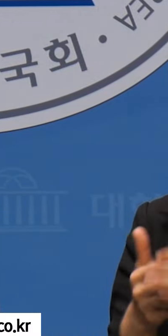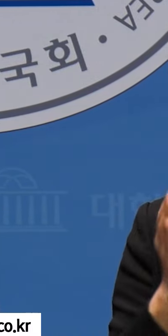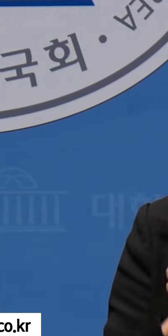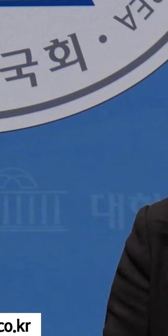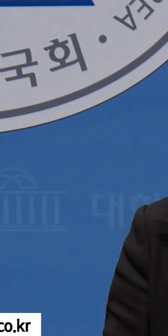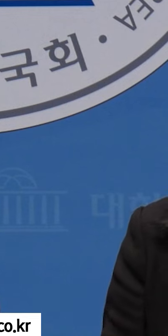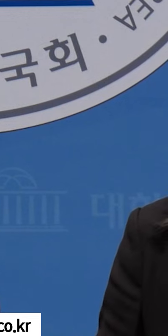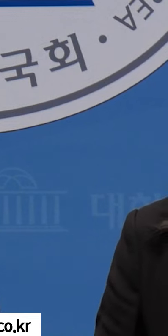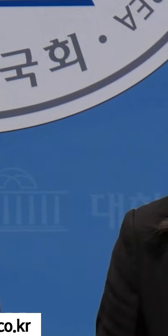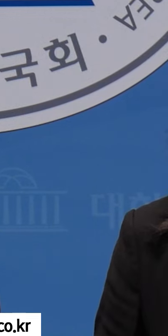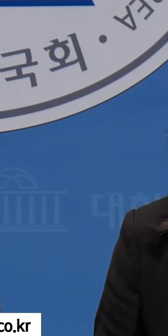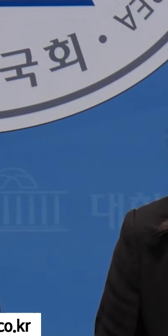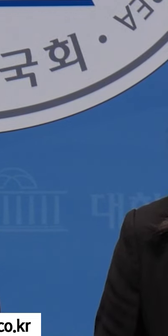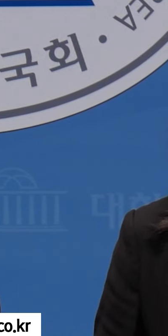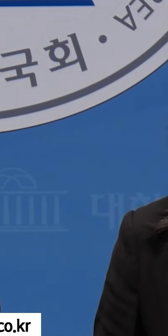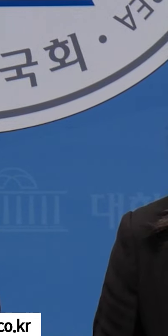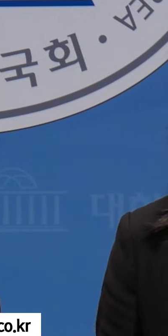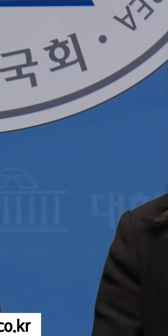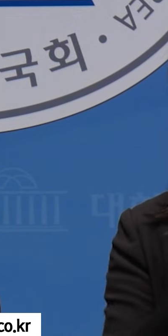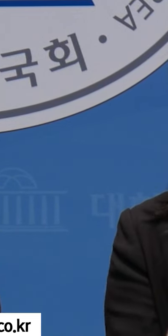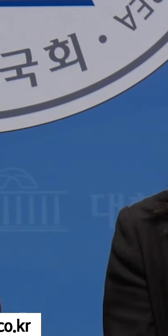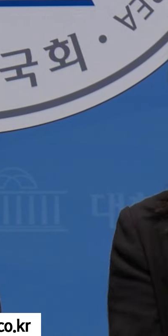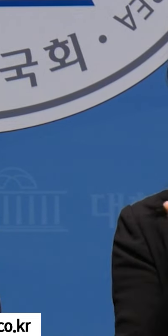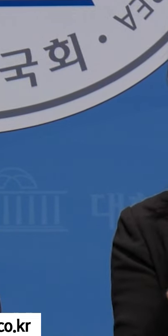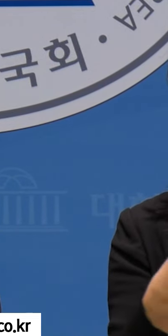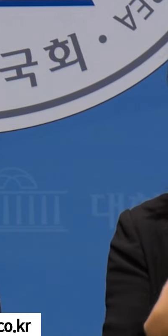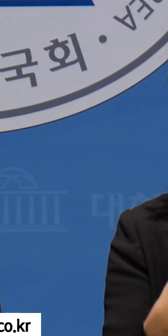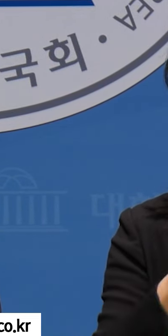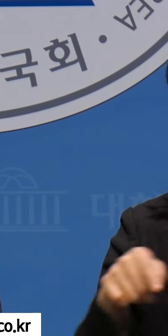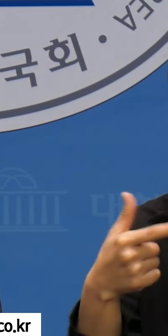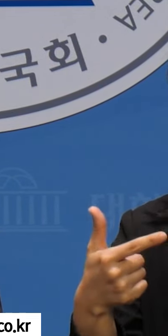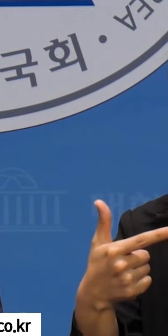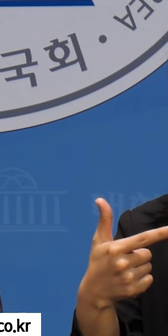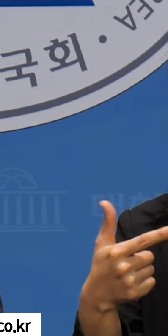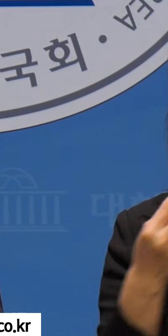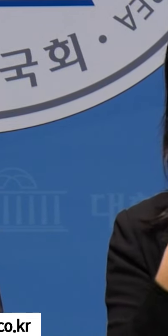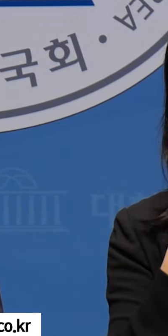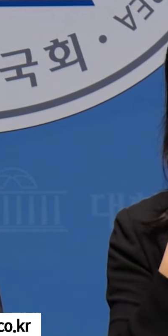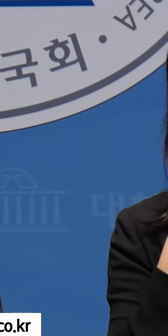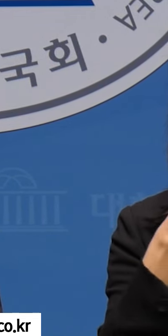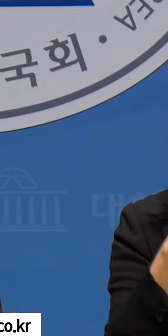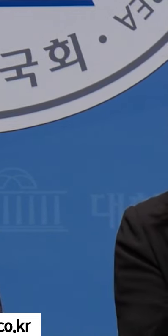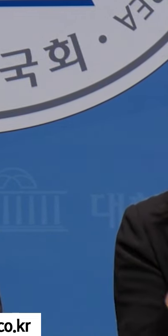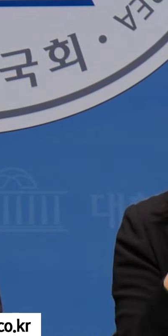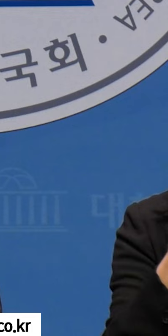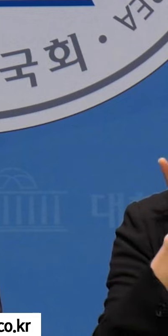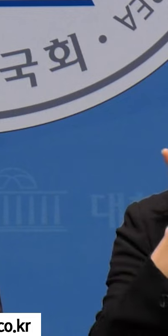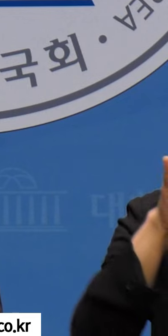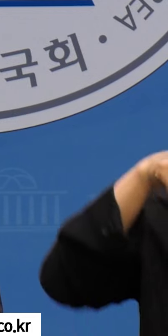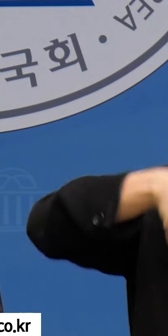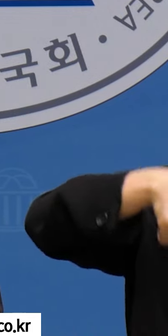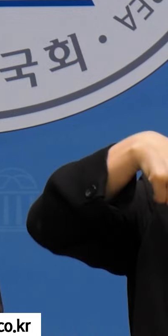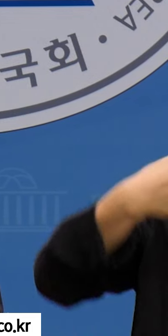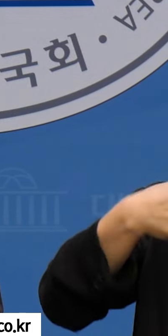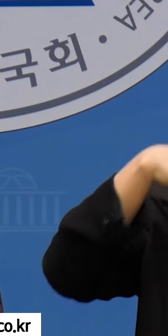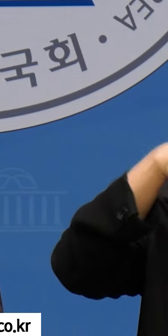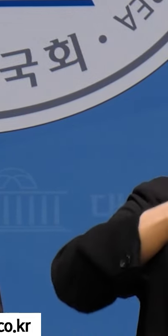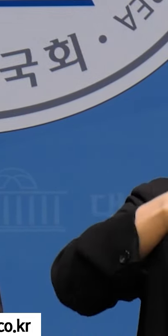촉구한다. 이달 초 10월 4일에서 6일까지 서울 코엑스에서 열린